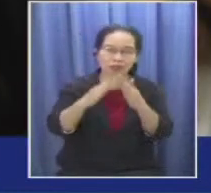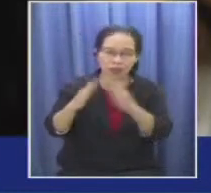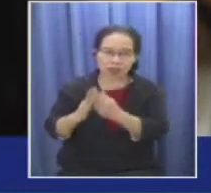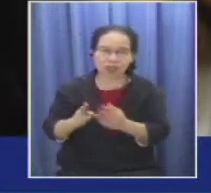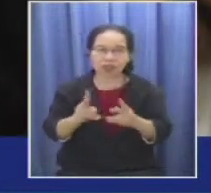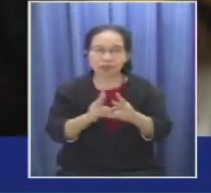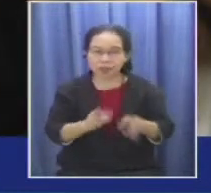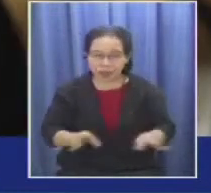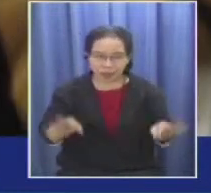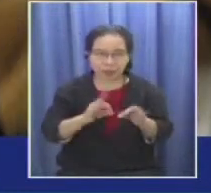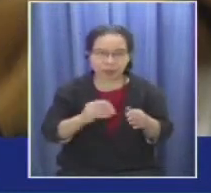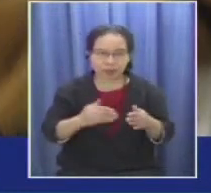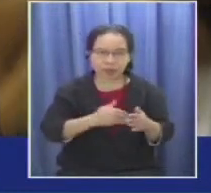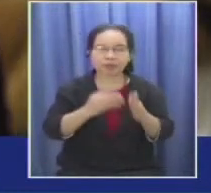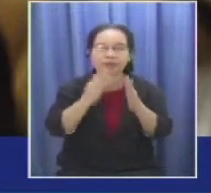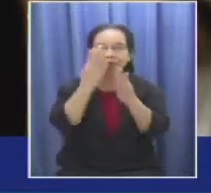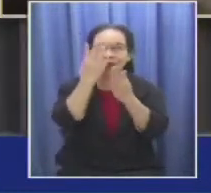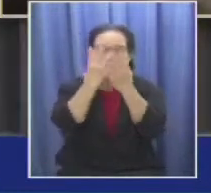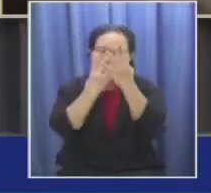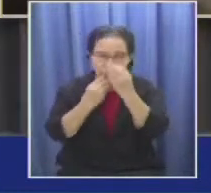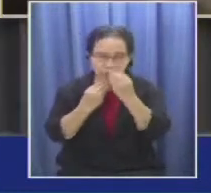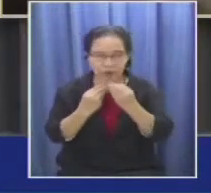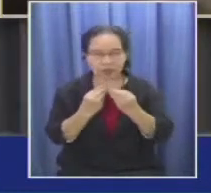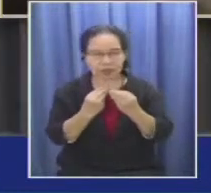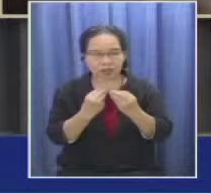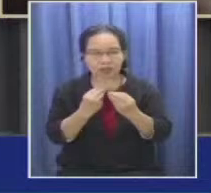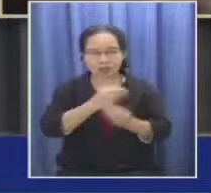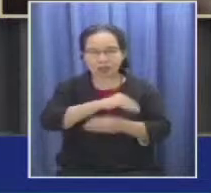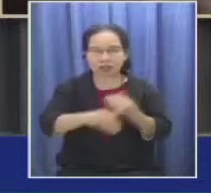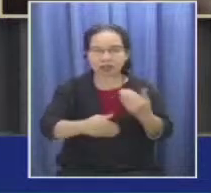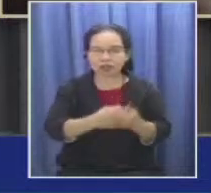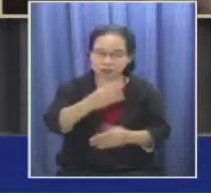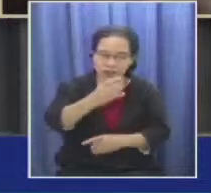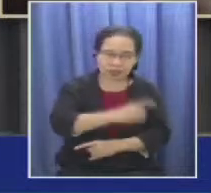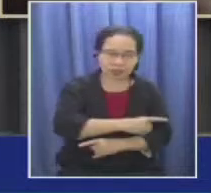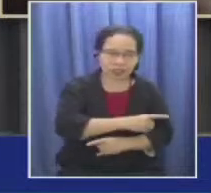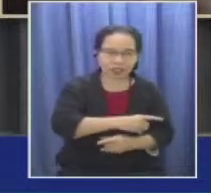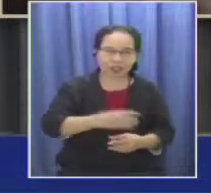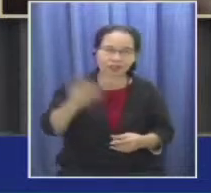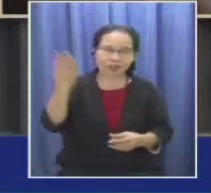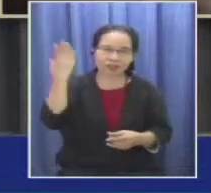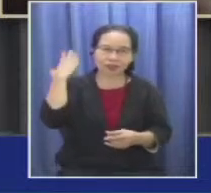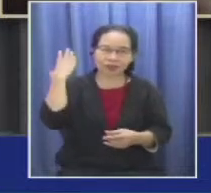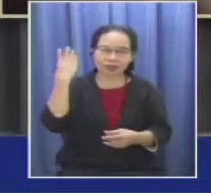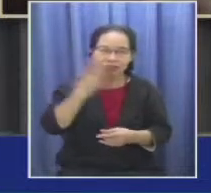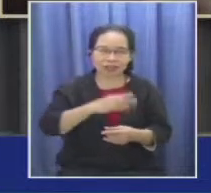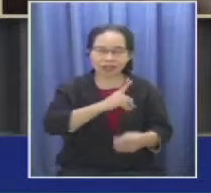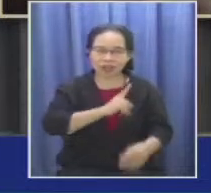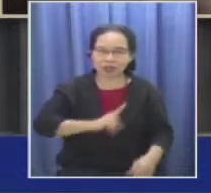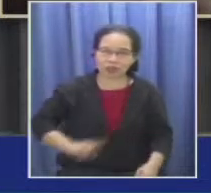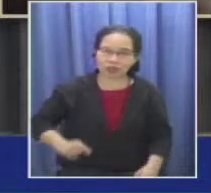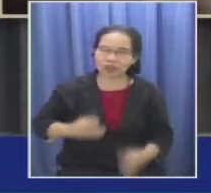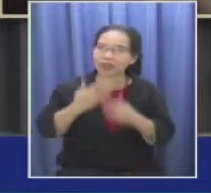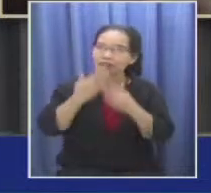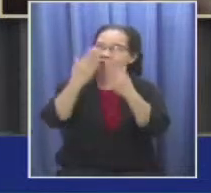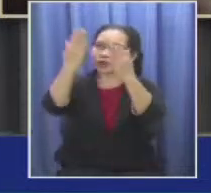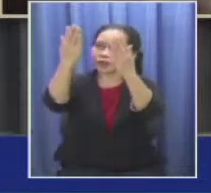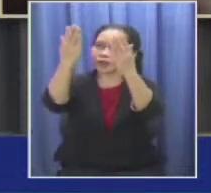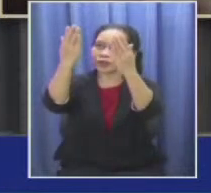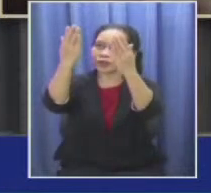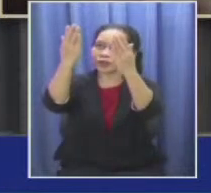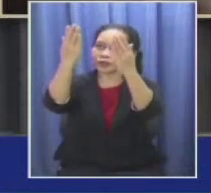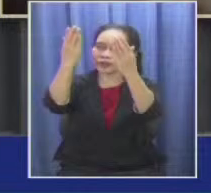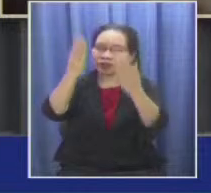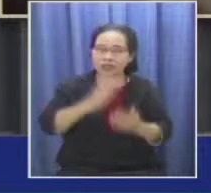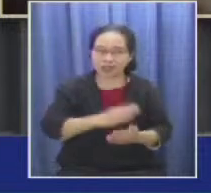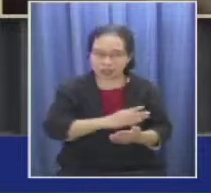omo mpie nkɔ ba ebia wo kai bi break te fa so etwi fa wo no so mo wi ewie mu hyen bi tifiri wie beto fie